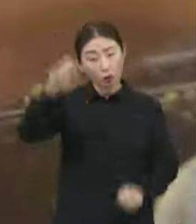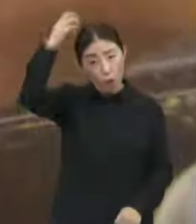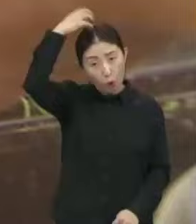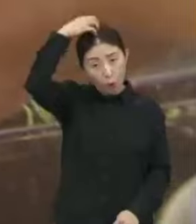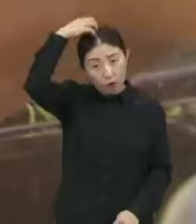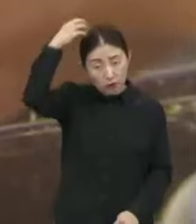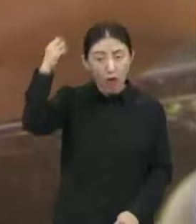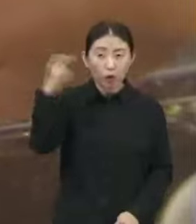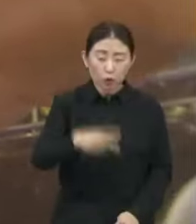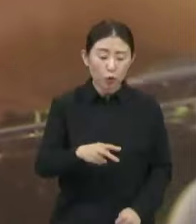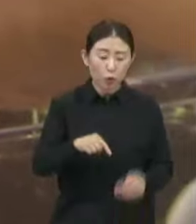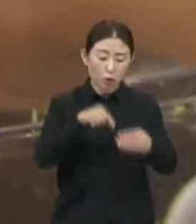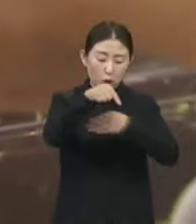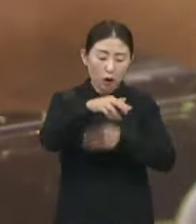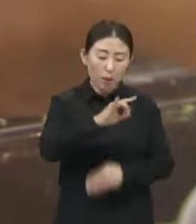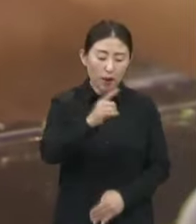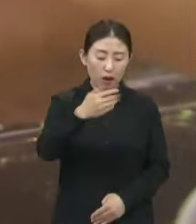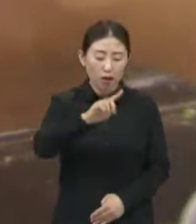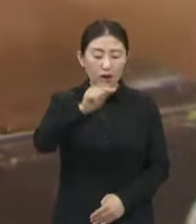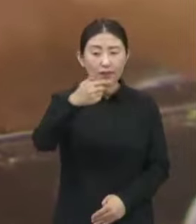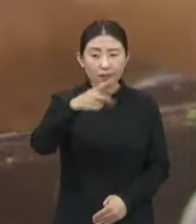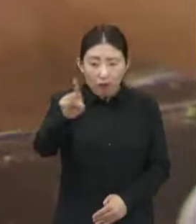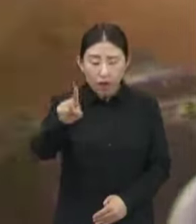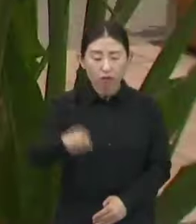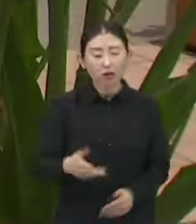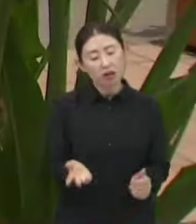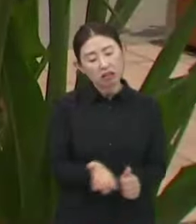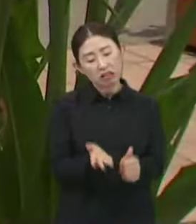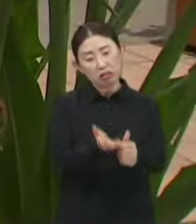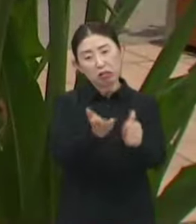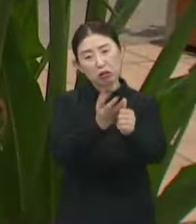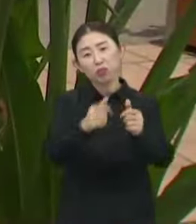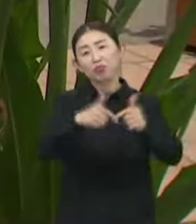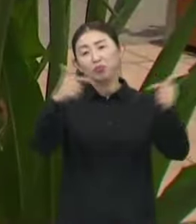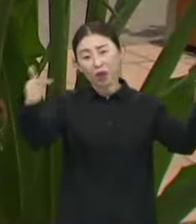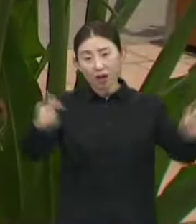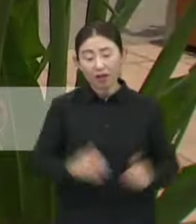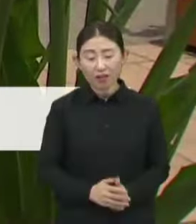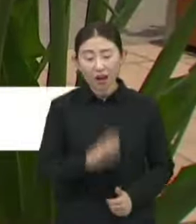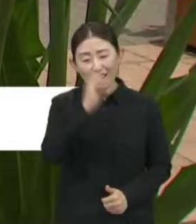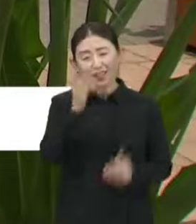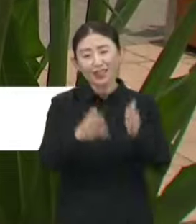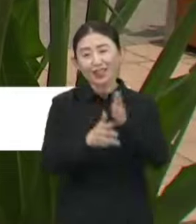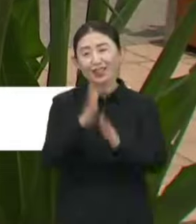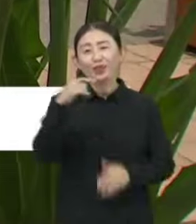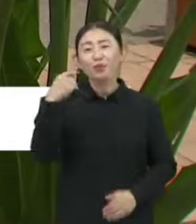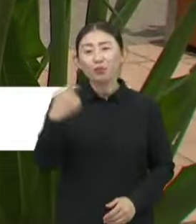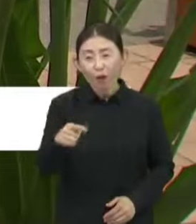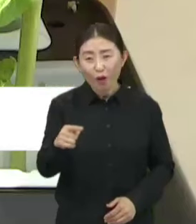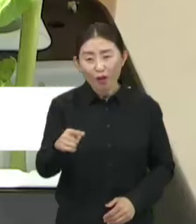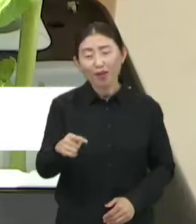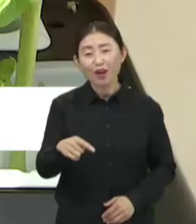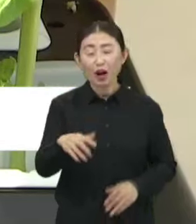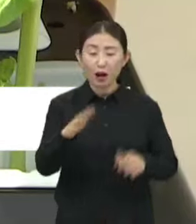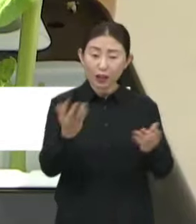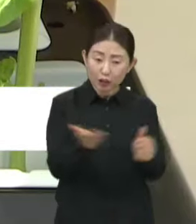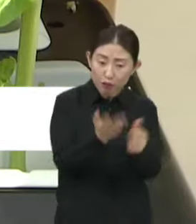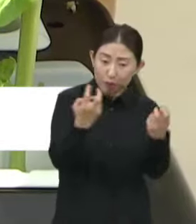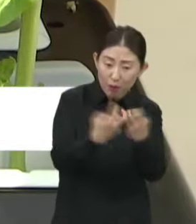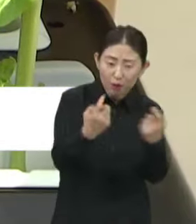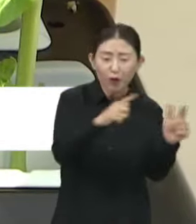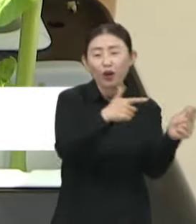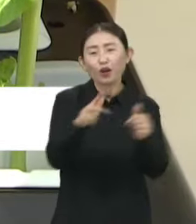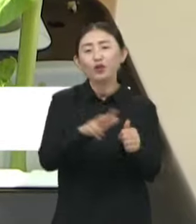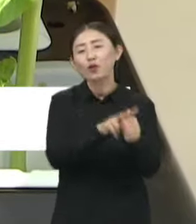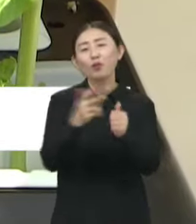베란다에서 직접 작물을 재배하려는 도시민들이 늘어나는 상황. 이들을 위해 아산시가 도시농업 축제를 열었습니다.